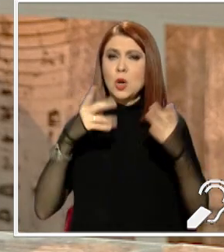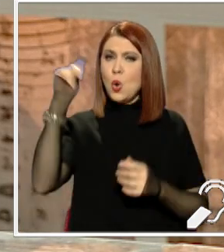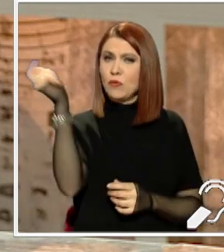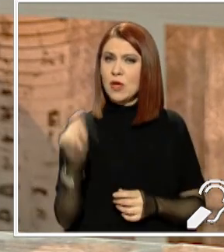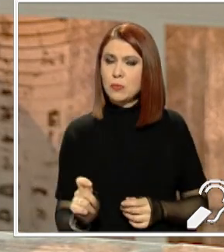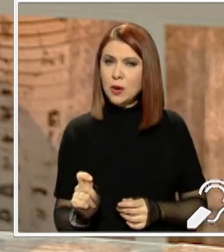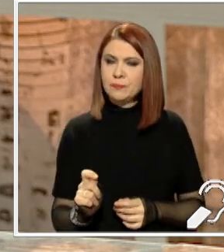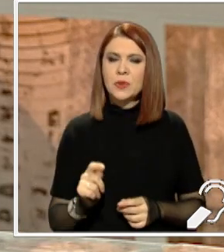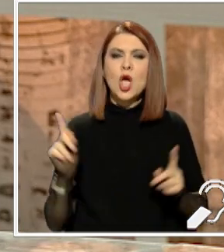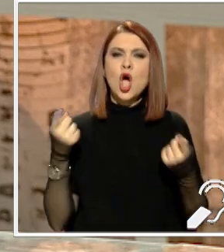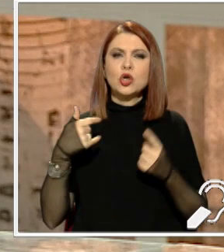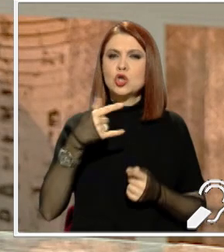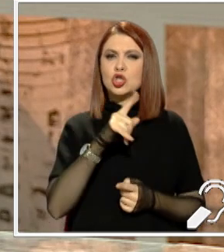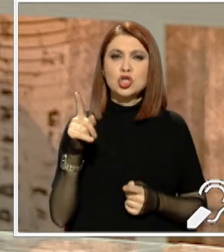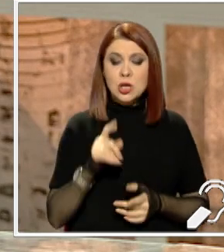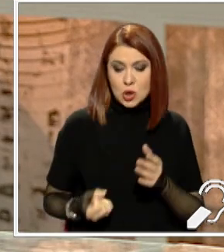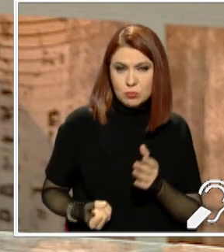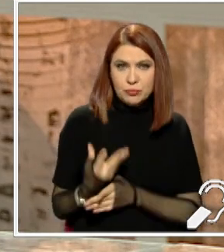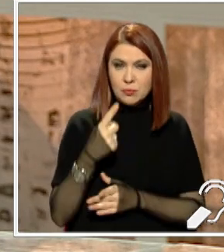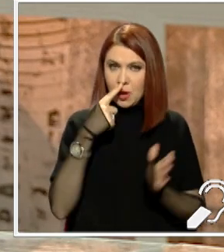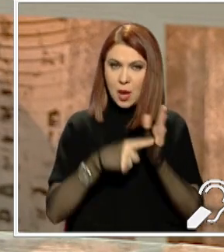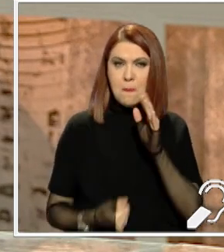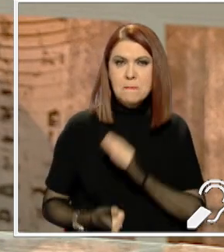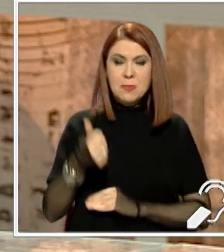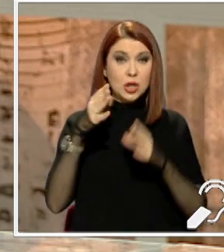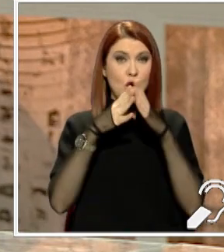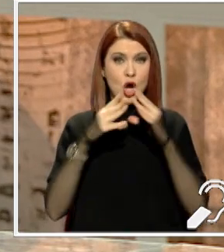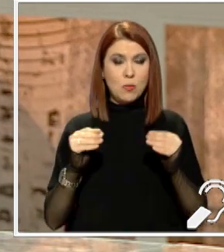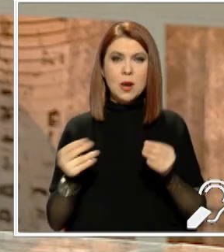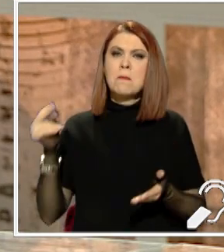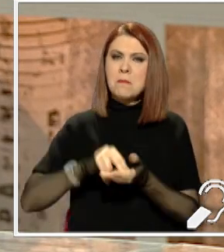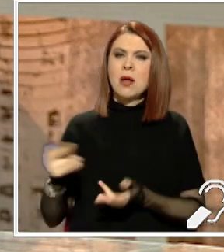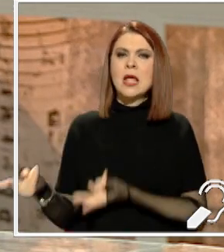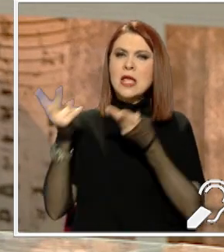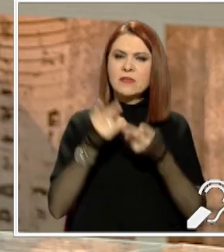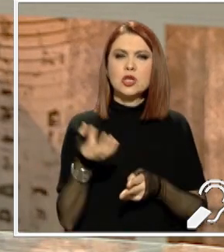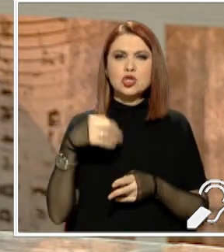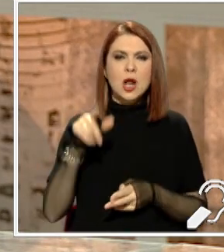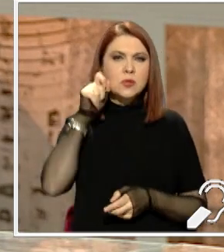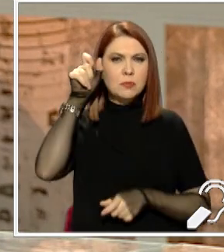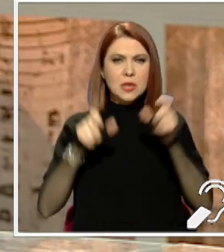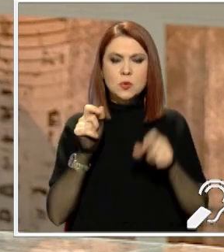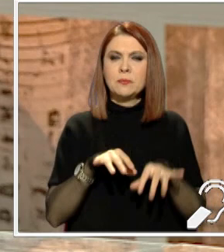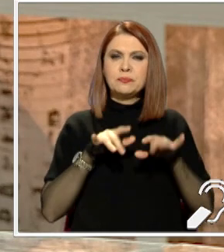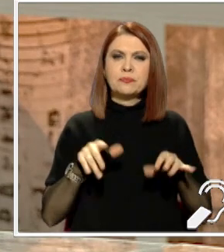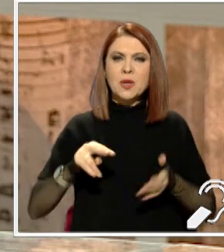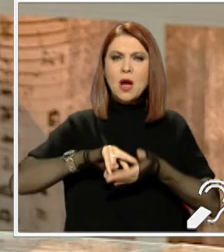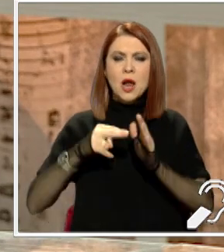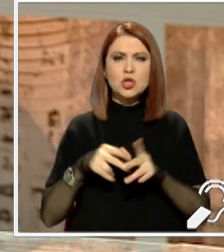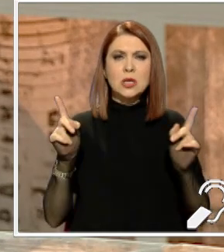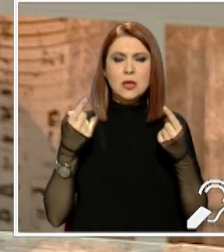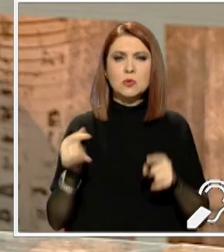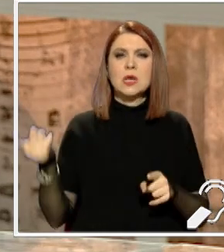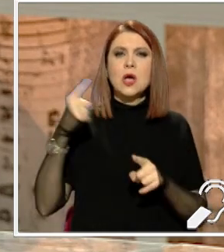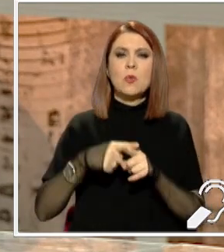februarie. Concertul de jazz contemporan, prezentat în premieră în România, îi mai are ca invitat și pe pianistul și aranjorul Mișa